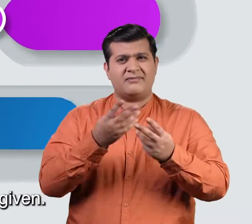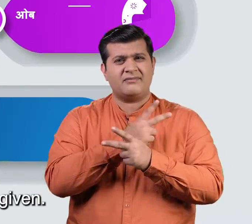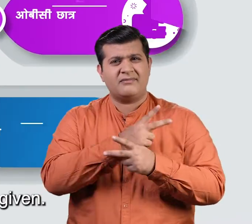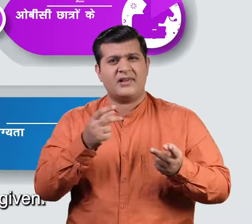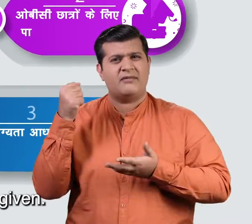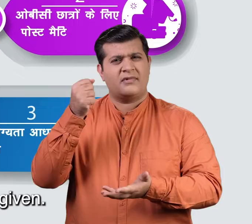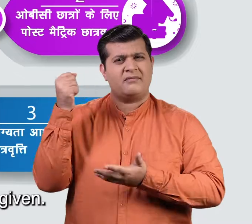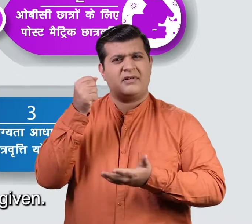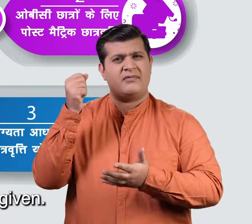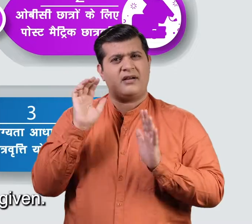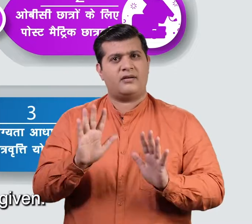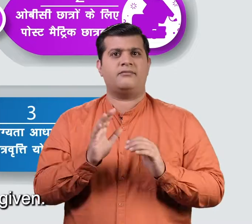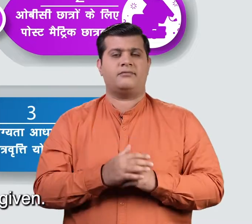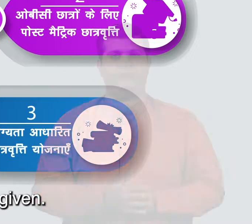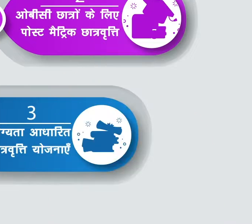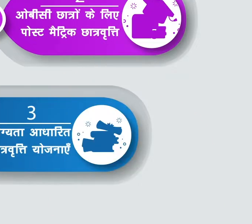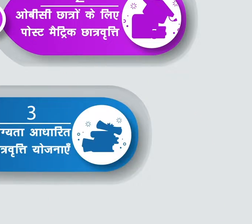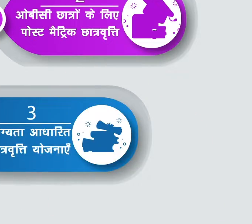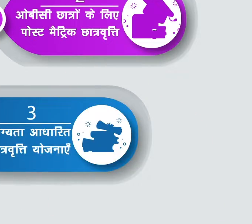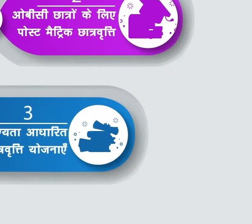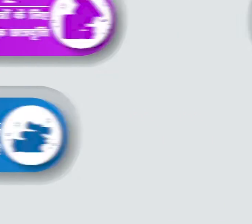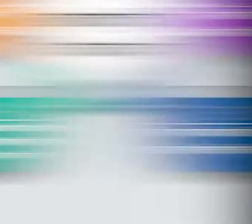विभिन्न सरकारी छात्रवृत्तियां भी दी जाती हैं।